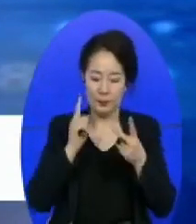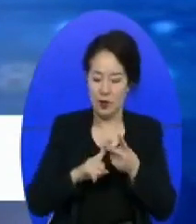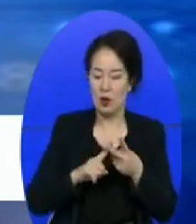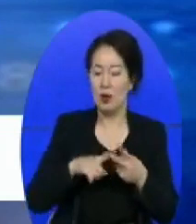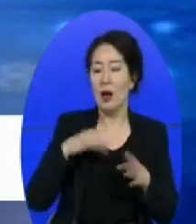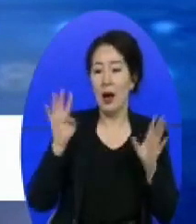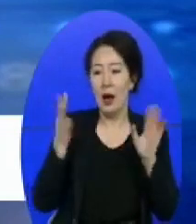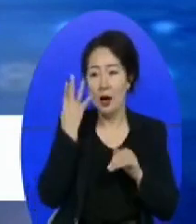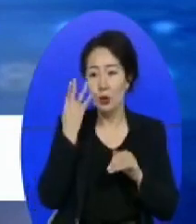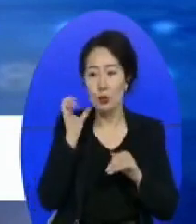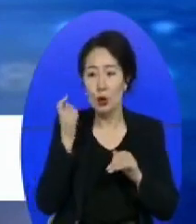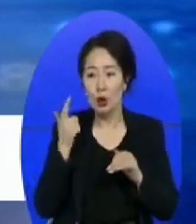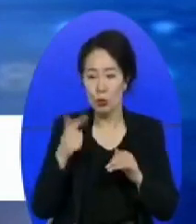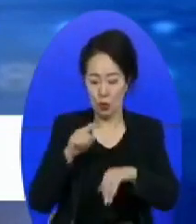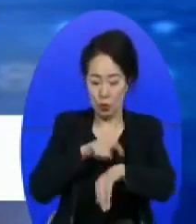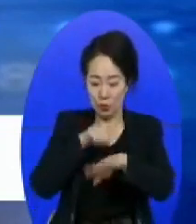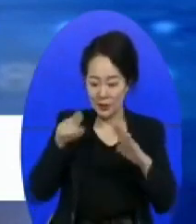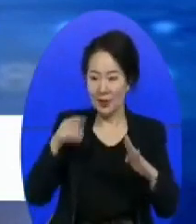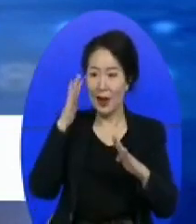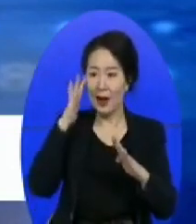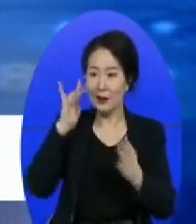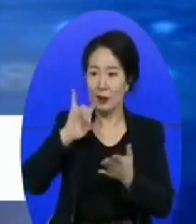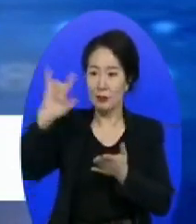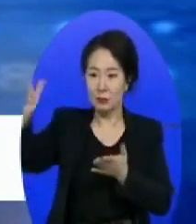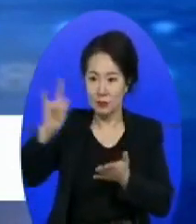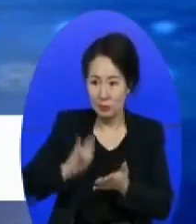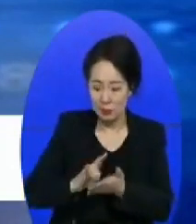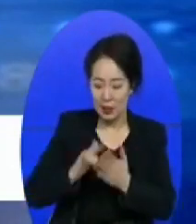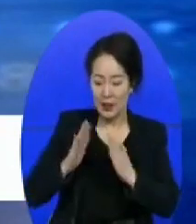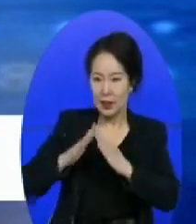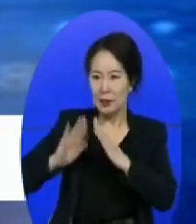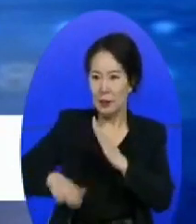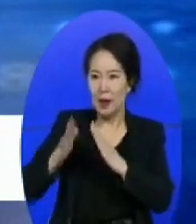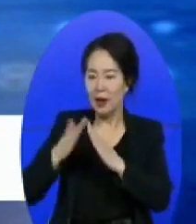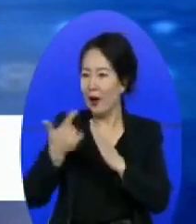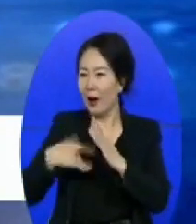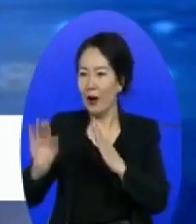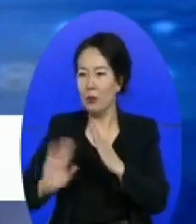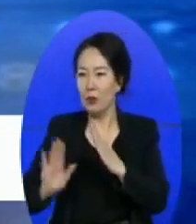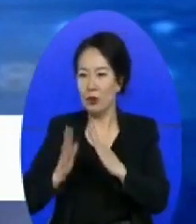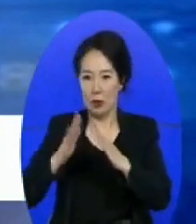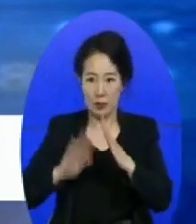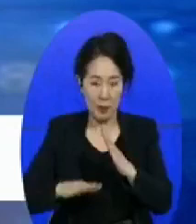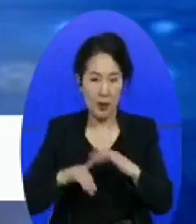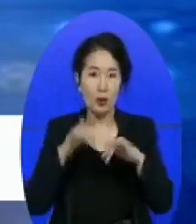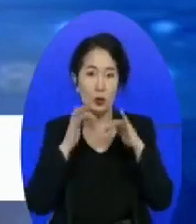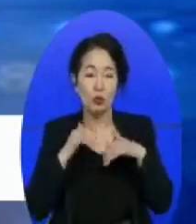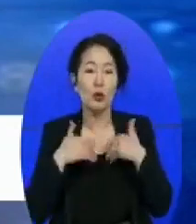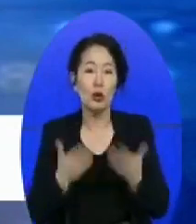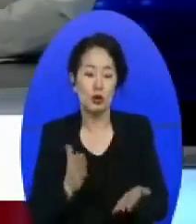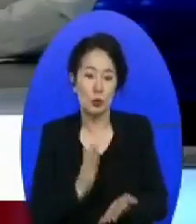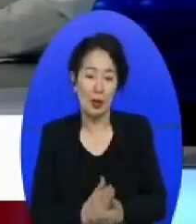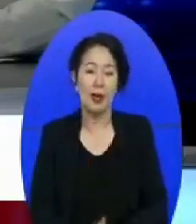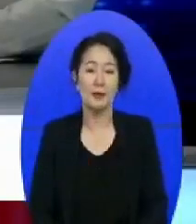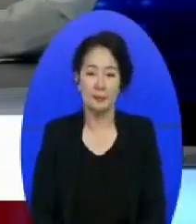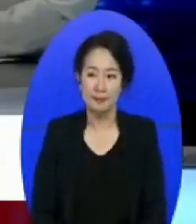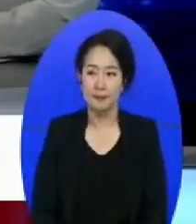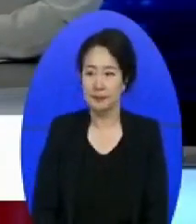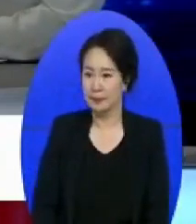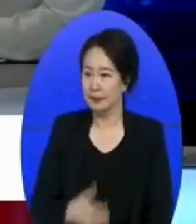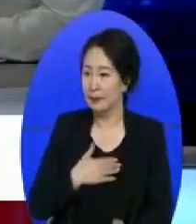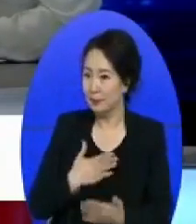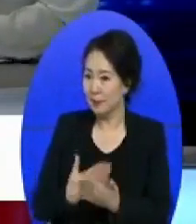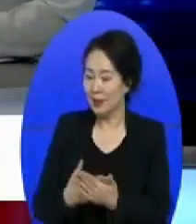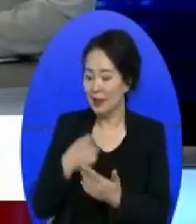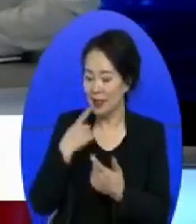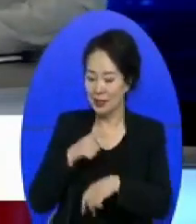хугацаанд гадны орноос ирсэн бол гэрээсээ гарахгүй байх гэсэн зөвлөмжүүдийг ерөөхдөө өгч байгаа. За, баярлалаа.